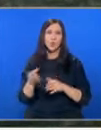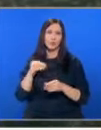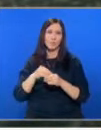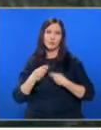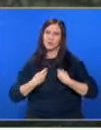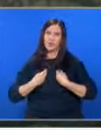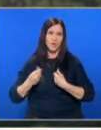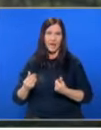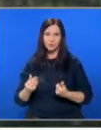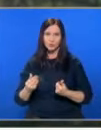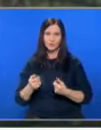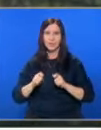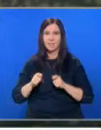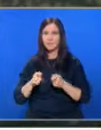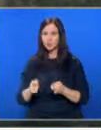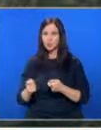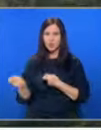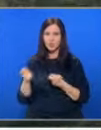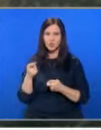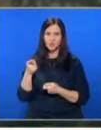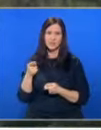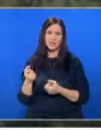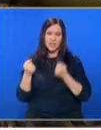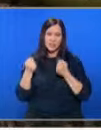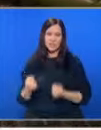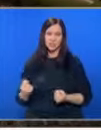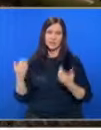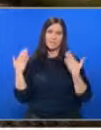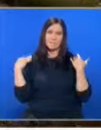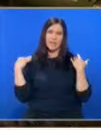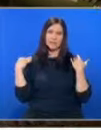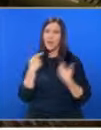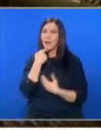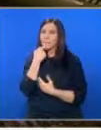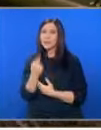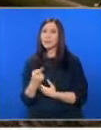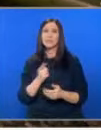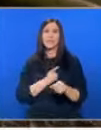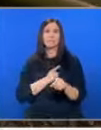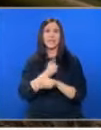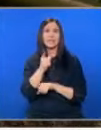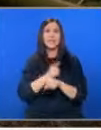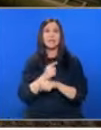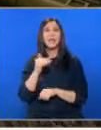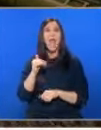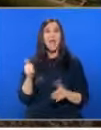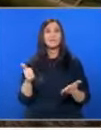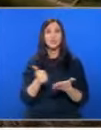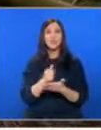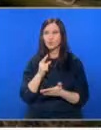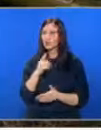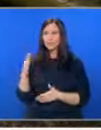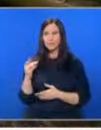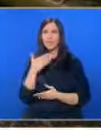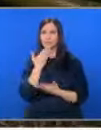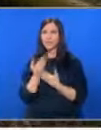допълнителни разходи, да ги принудят да носят това бреме на плещите си. Запитан за изтребителите F-16, които Западът обеща да